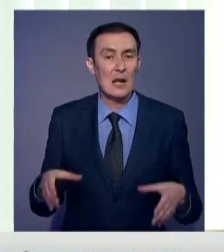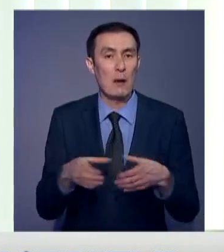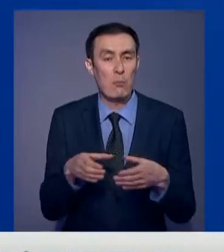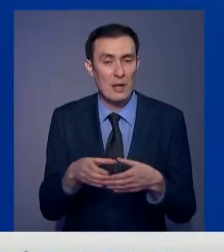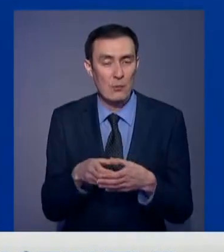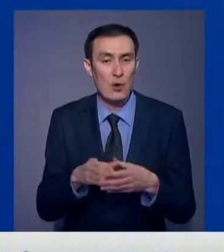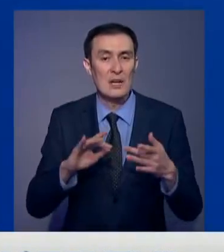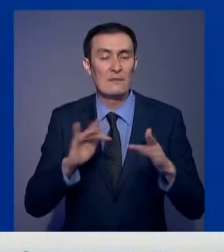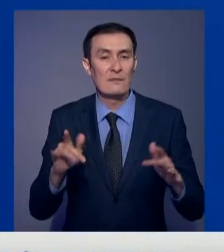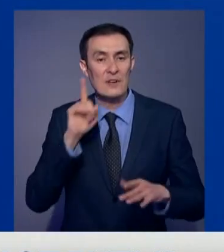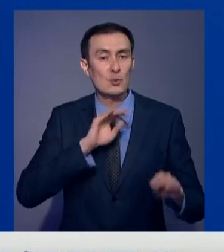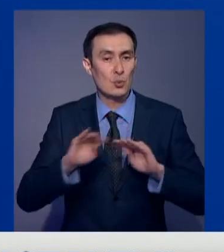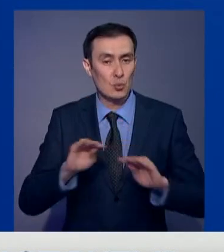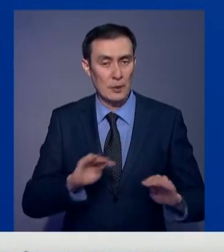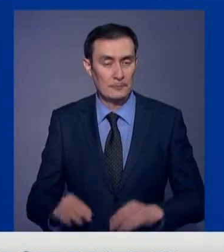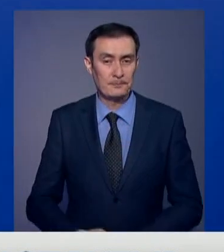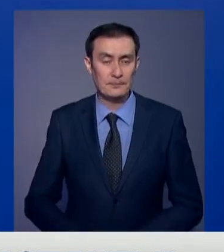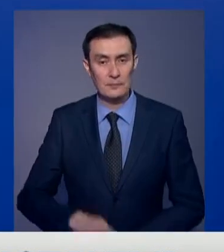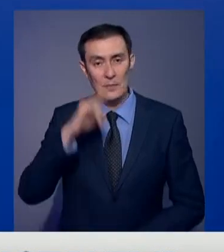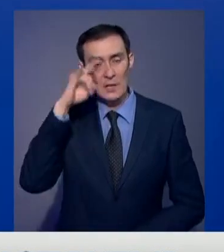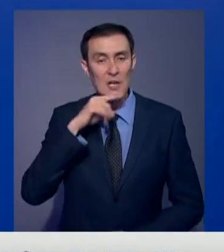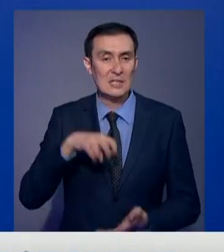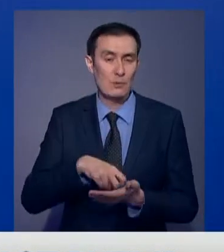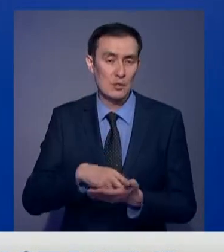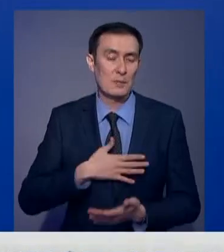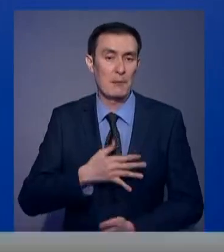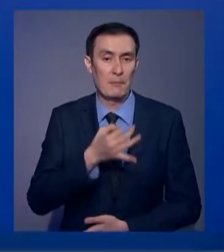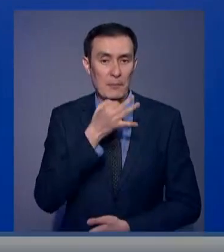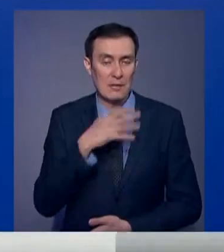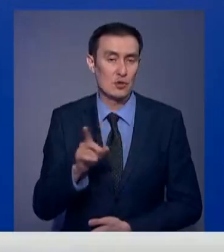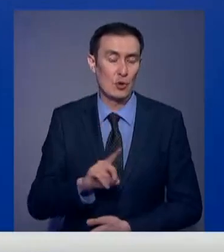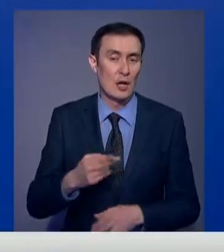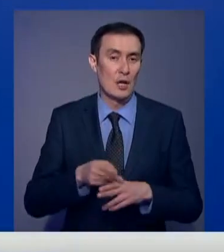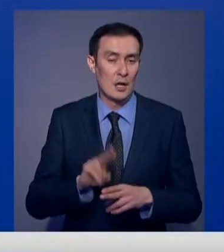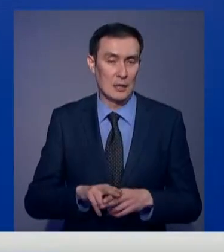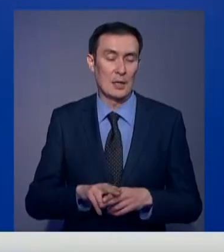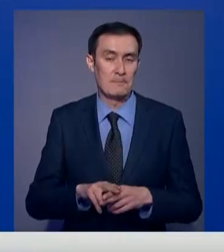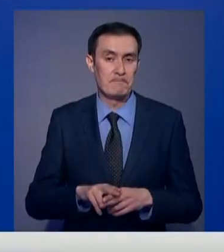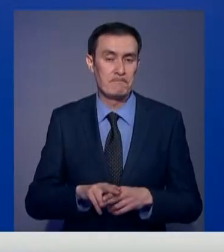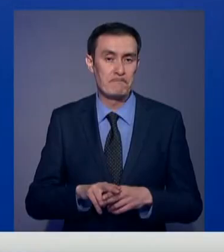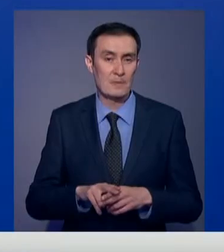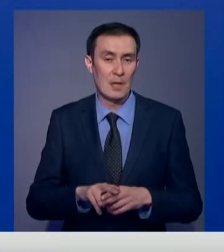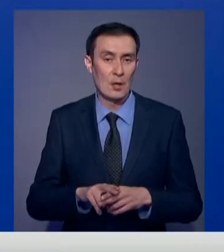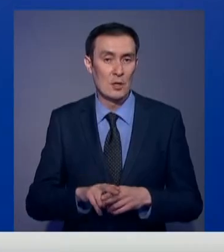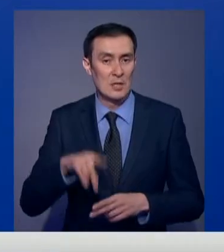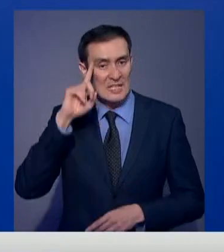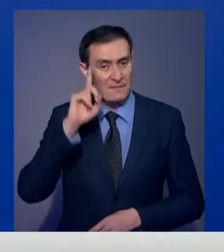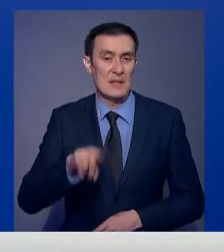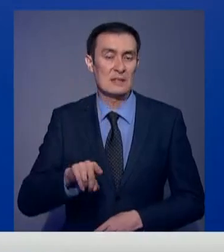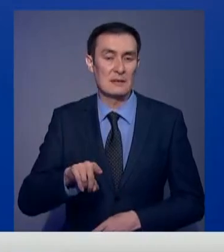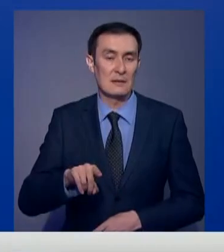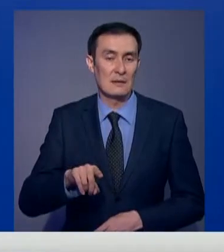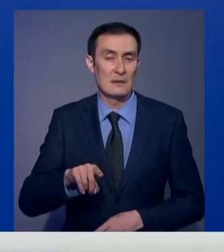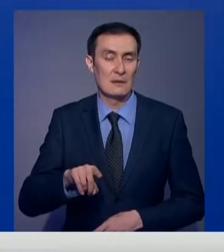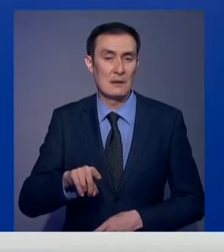компании по IT-инфраструктуре. Казпочта меня привлекла, во-первых, тем, что это одна из самых узнаваемых